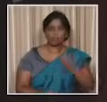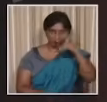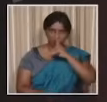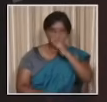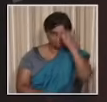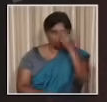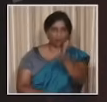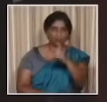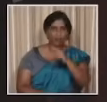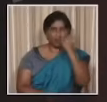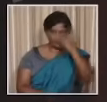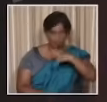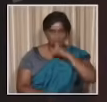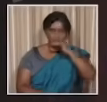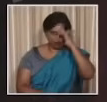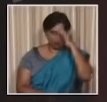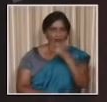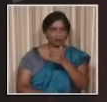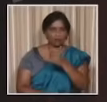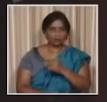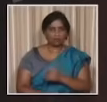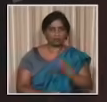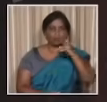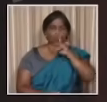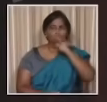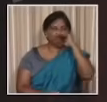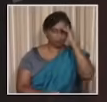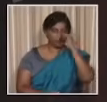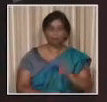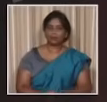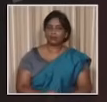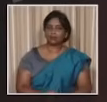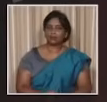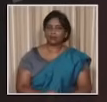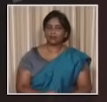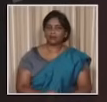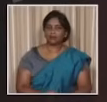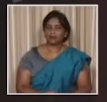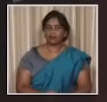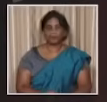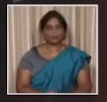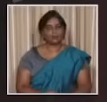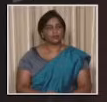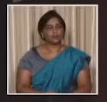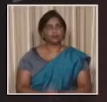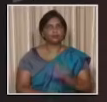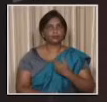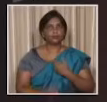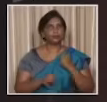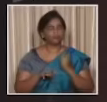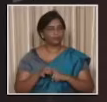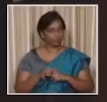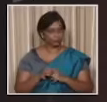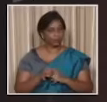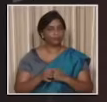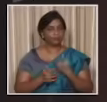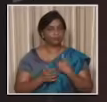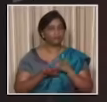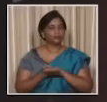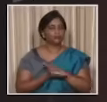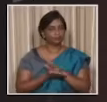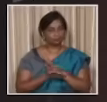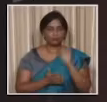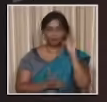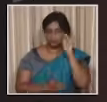කතානායකද? නියෝජක කතානායකද? කවදද නියෝජක කතානායකද? නියෝජ්‍ය කතානායකතුමනි මගේ ප්‍රශ්නය මට පැහැදිලි